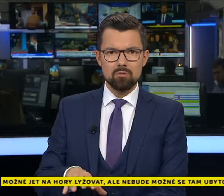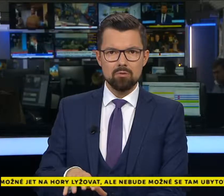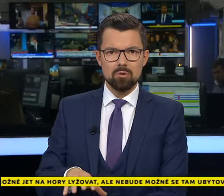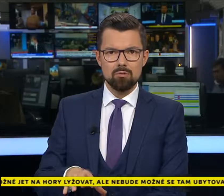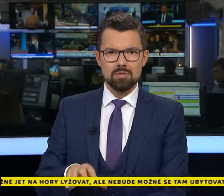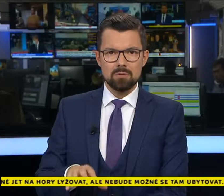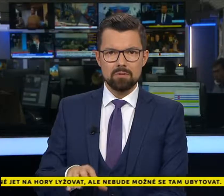základnímu důchodu se bude vytvořit